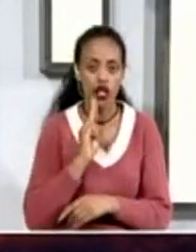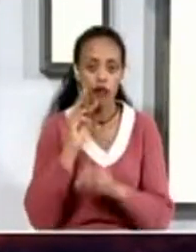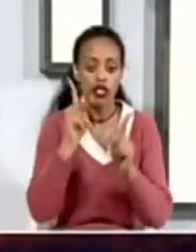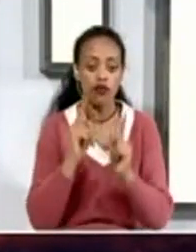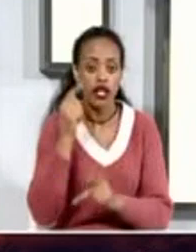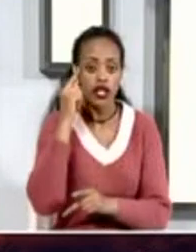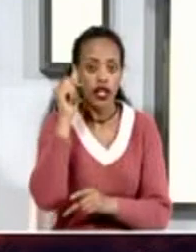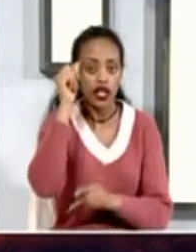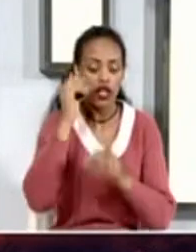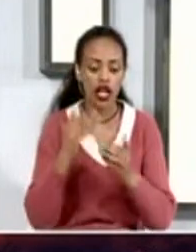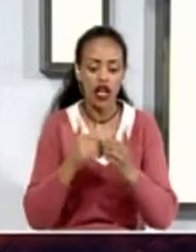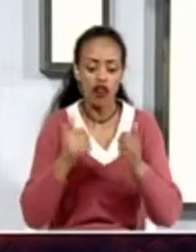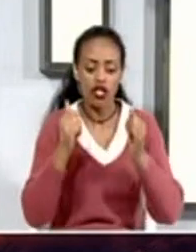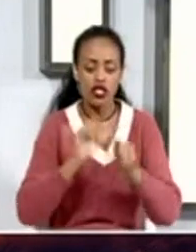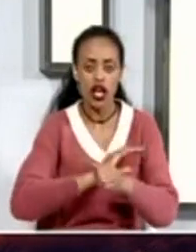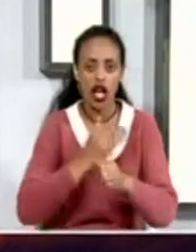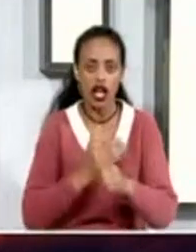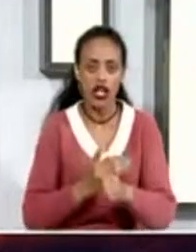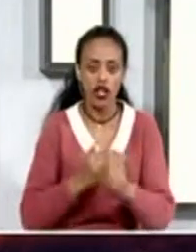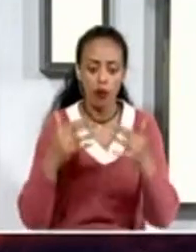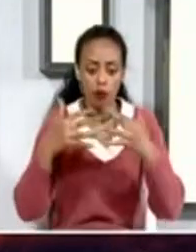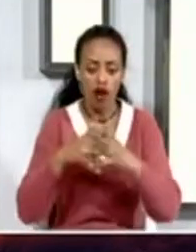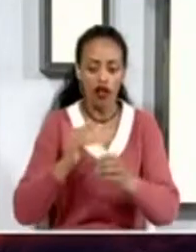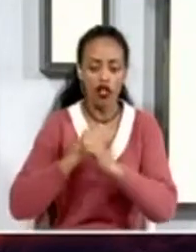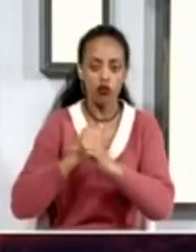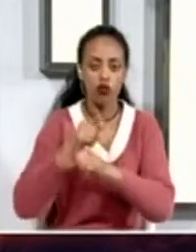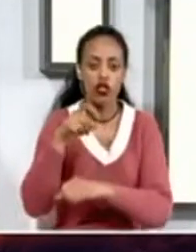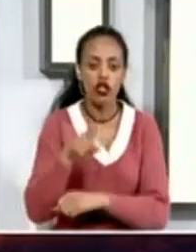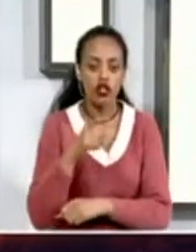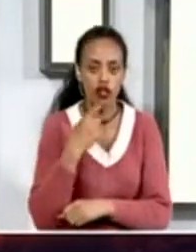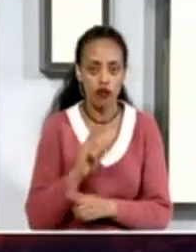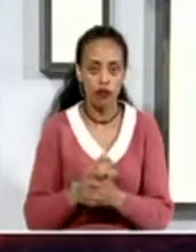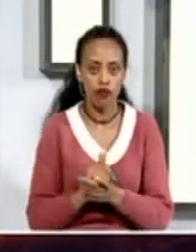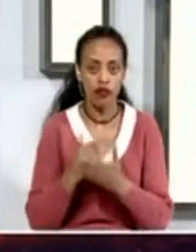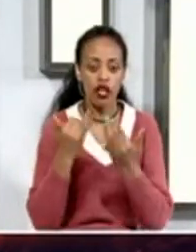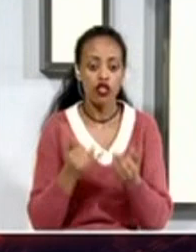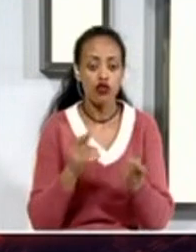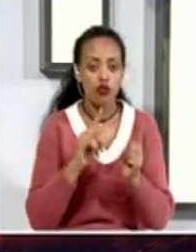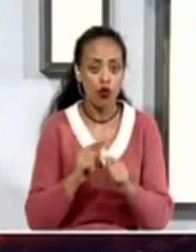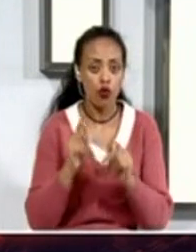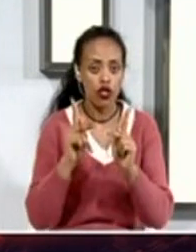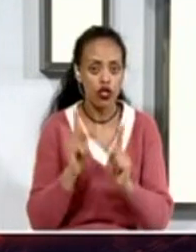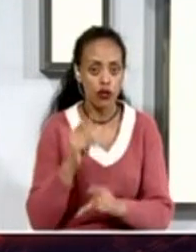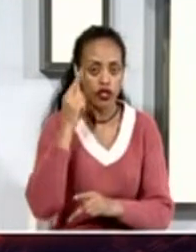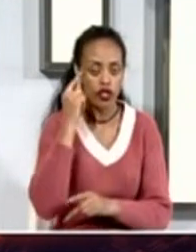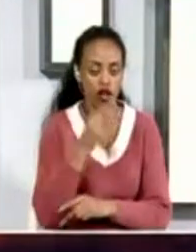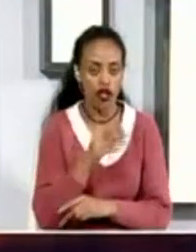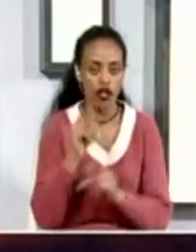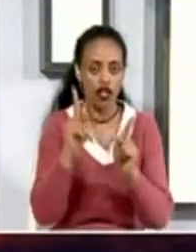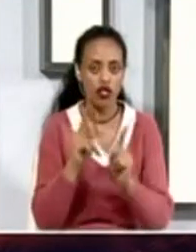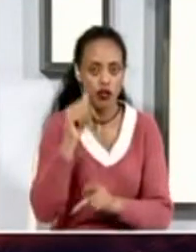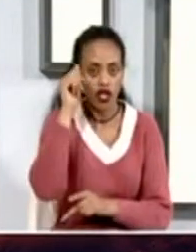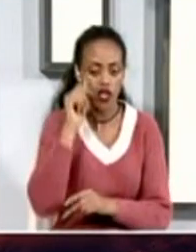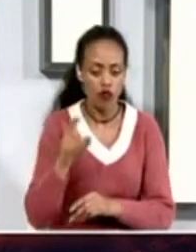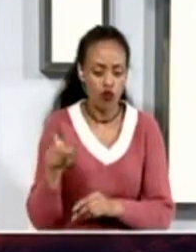ንህዝብታት ትግራይን ኤርትራን ክፈላለዩ ዝኽእሉ ሓይልታት ብሓባር ክምክትዎ ግድን እዩ ትብል። ሕጂ እውን ንህዝቢ ትግራይን ንህዝቢ ኤርትራን